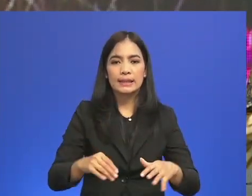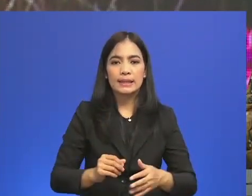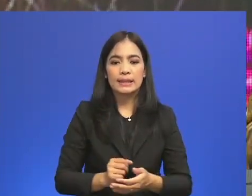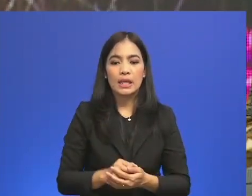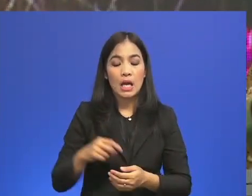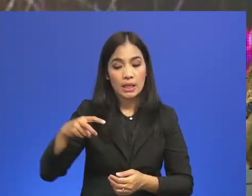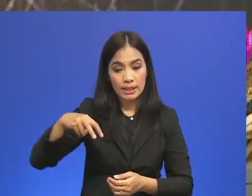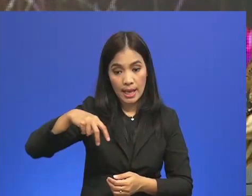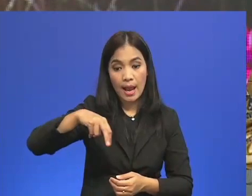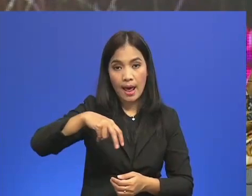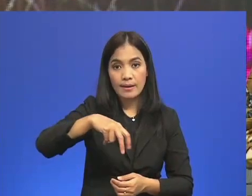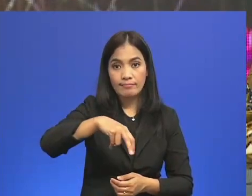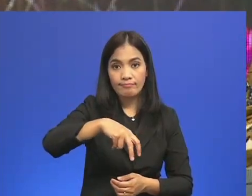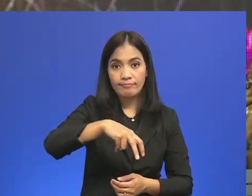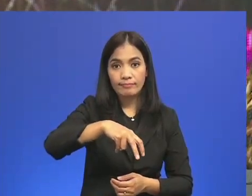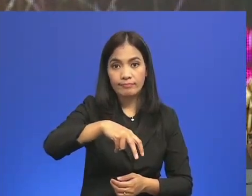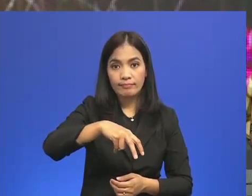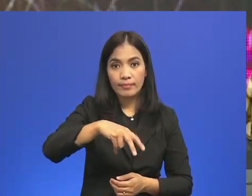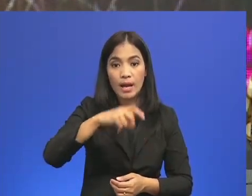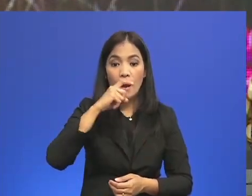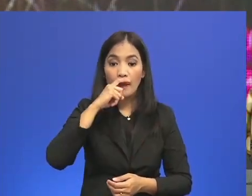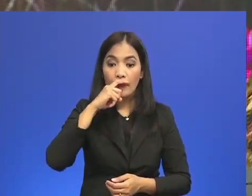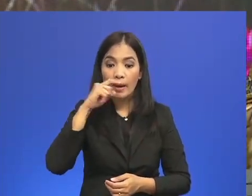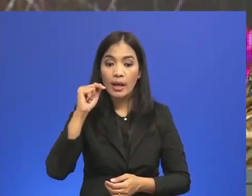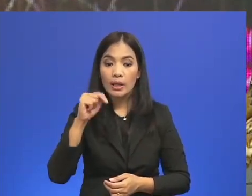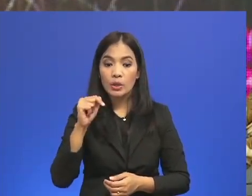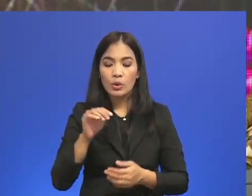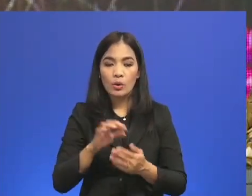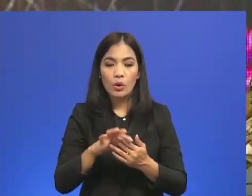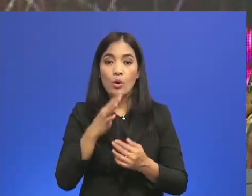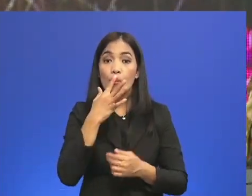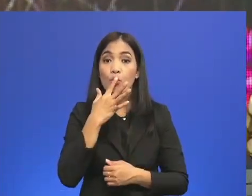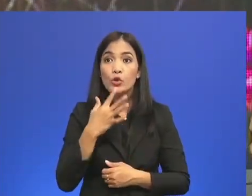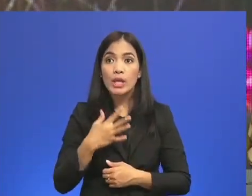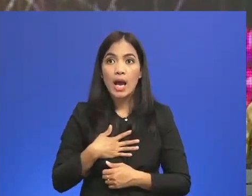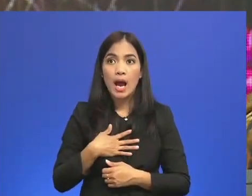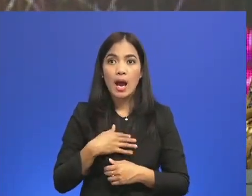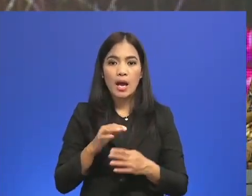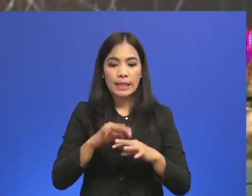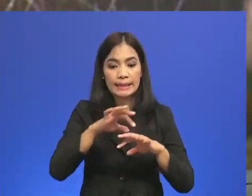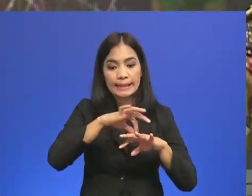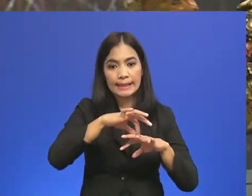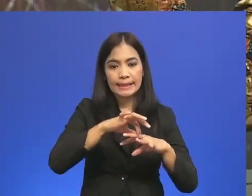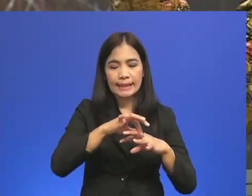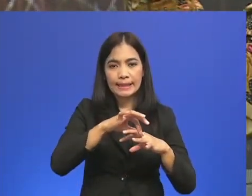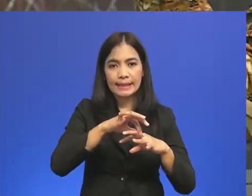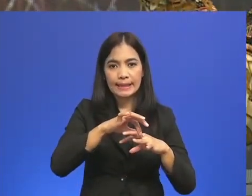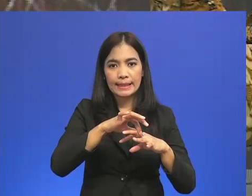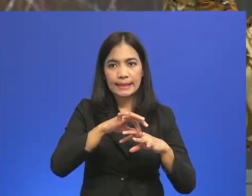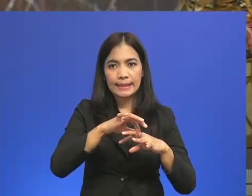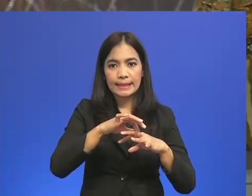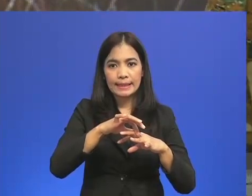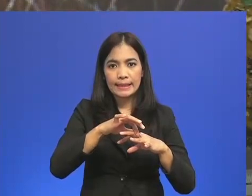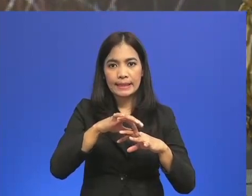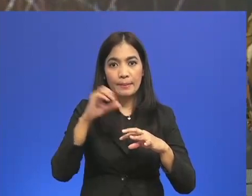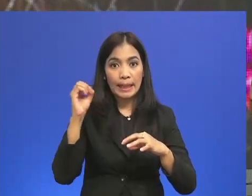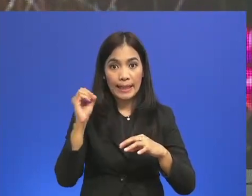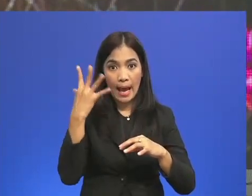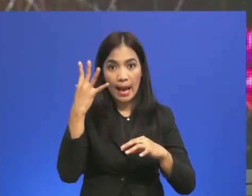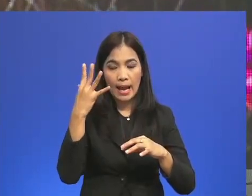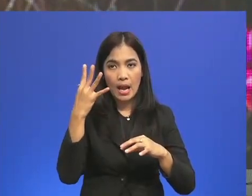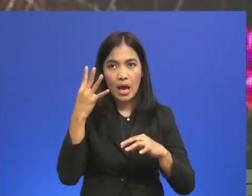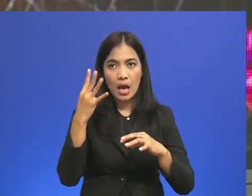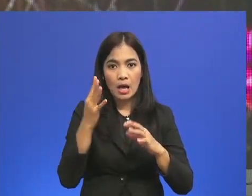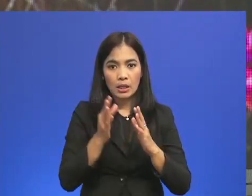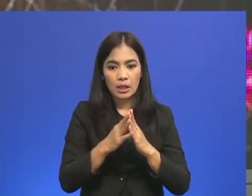Dia jalan, bapak ini memakai berlian, saudaraku, cincin berlian. Kita jalannya lumayan cepat begini,